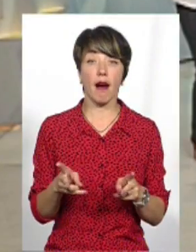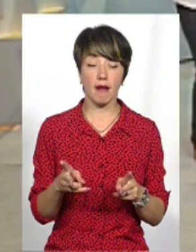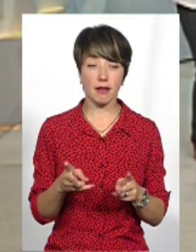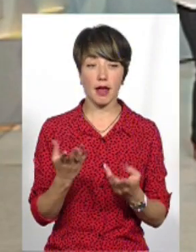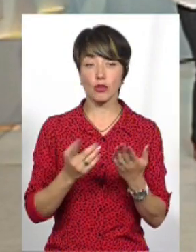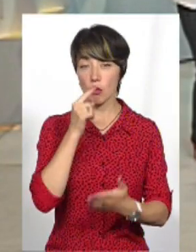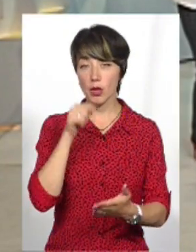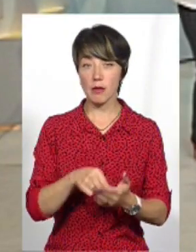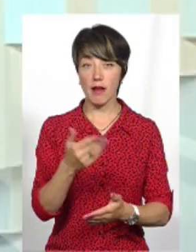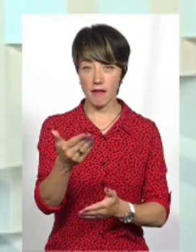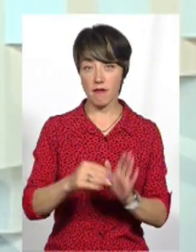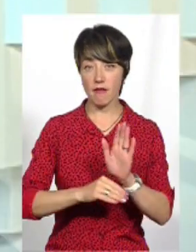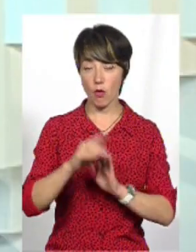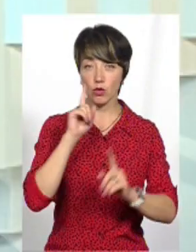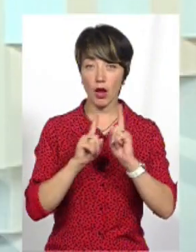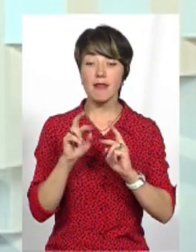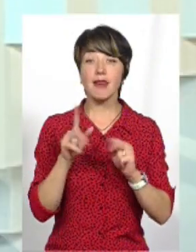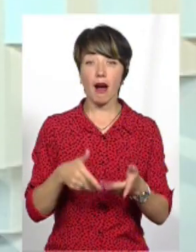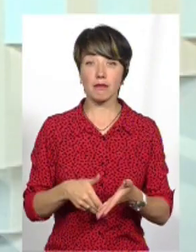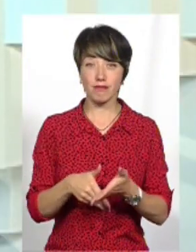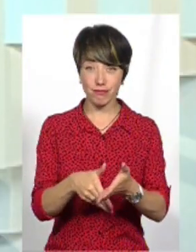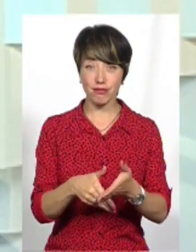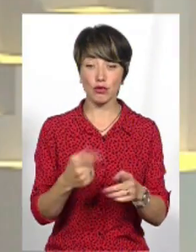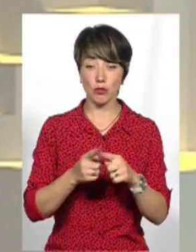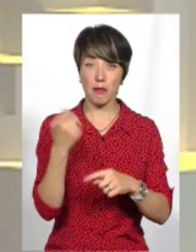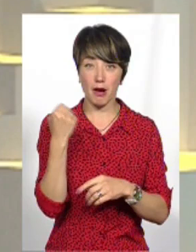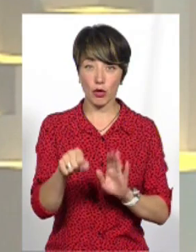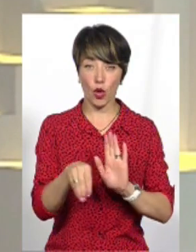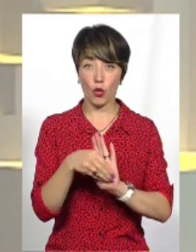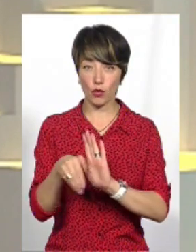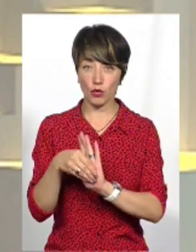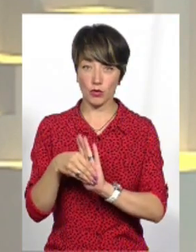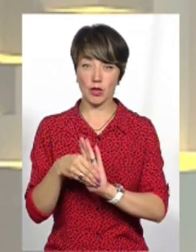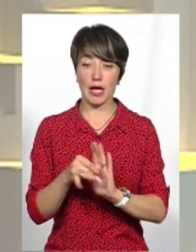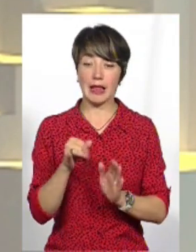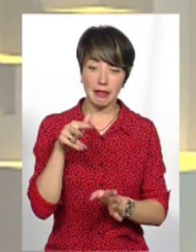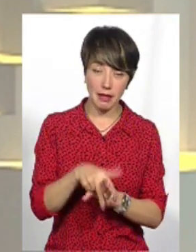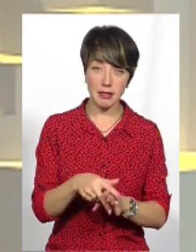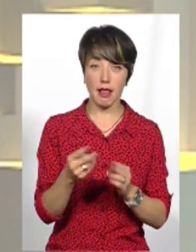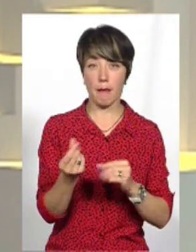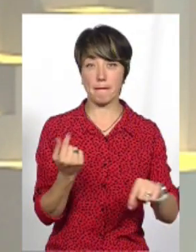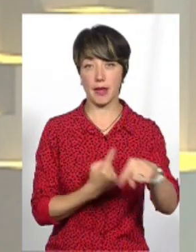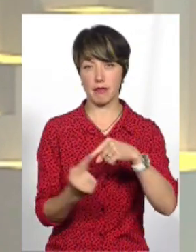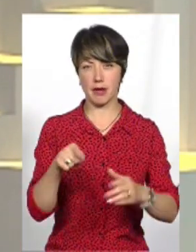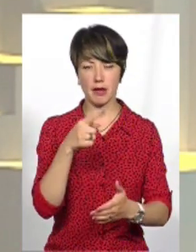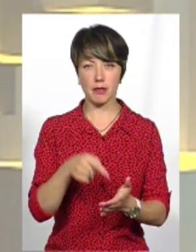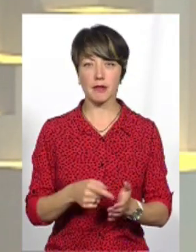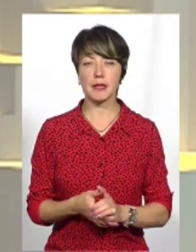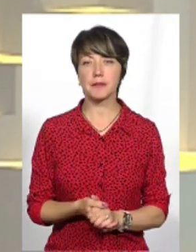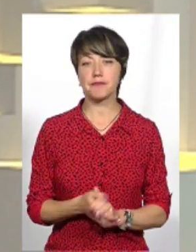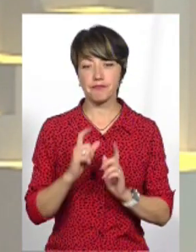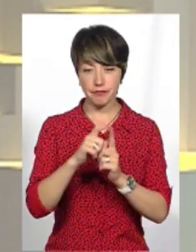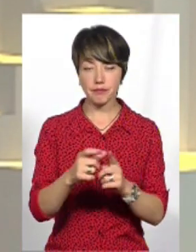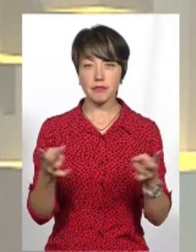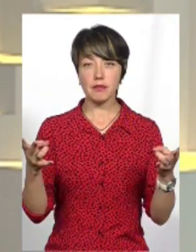потрапляєте у Верховну Раду, ви зможете посприяти тому, щоб перемогти таке явище і тиск на підприємців, зокрема? Потрібно